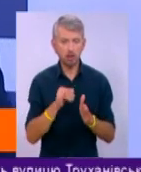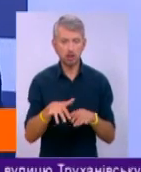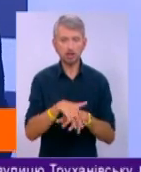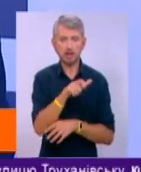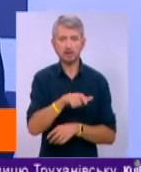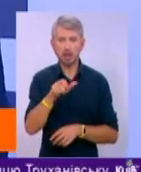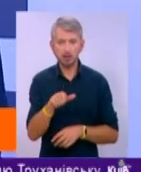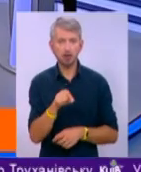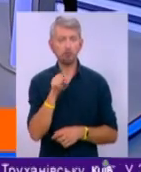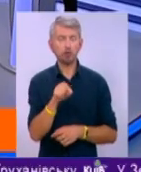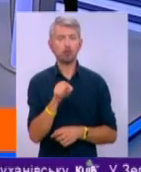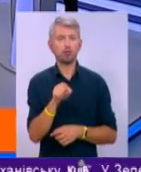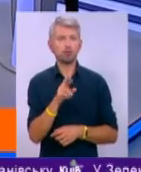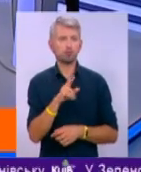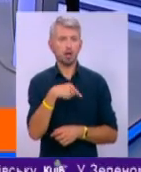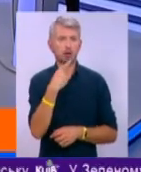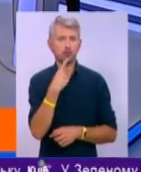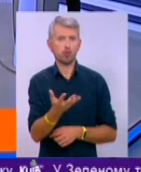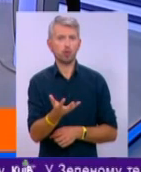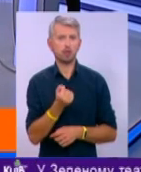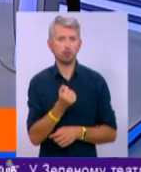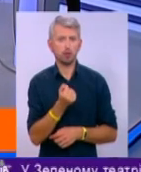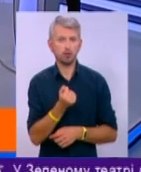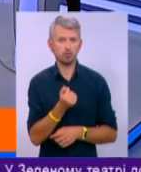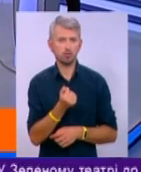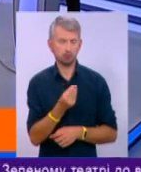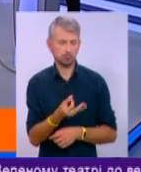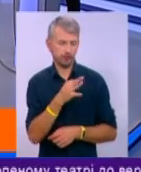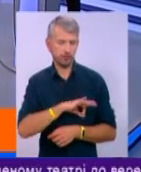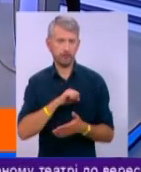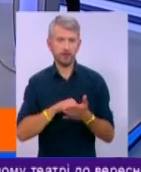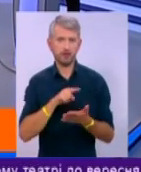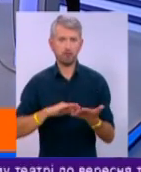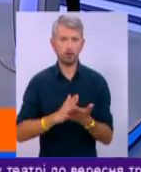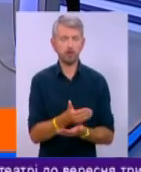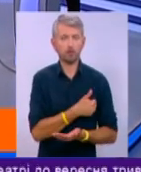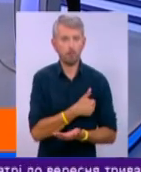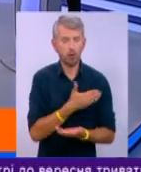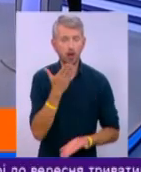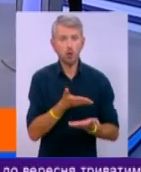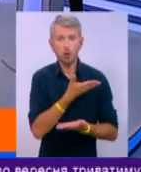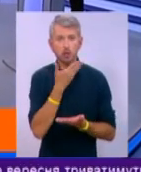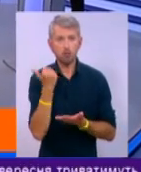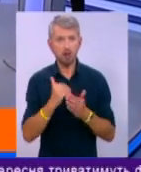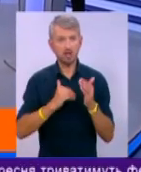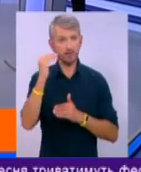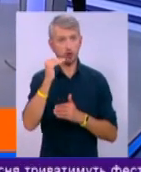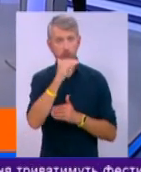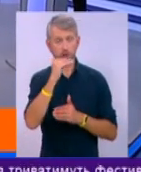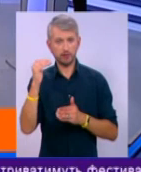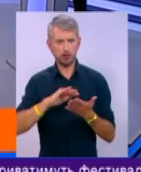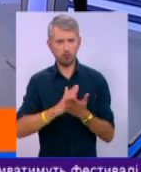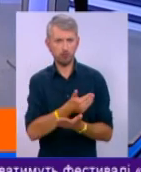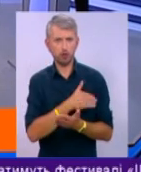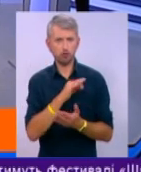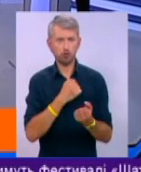населення, воно, як то кажуть, отримує відповідні дивіденди від цієї політичної волі. Якщо немає на верхньому рівні політичної волі